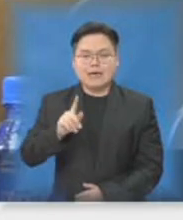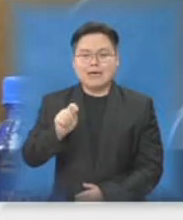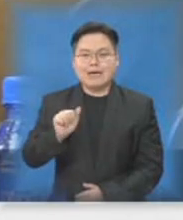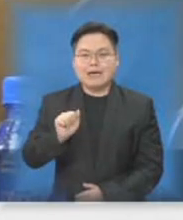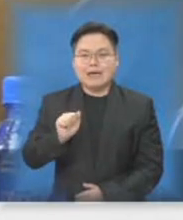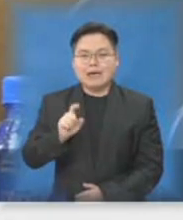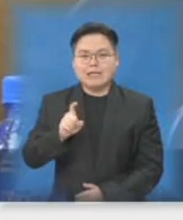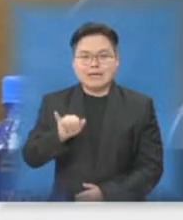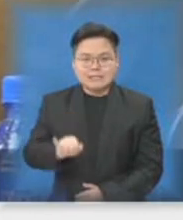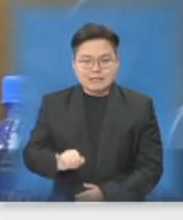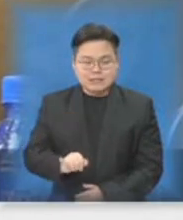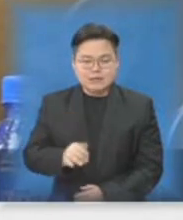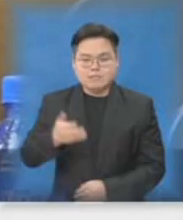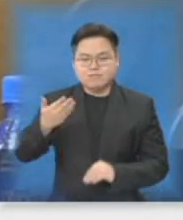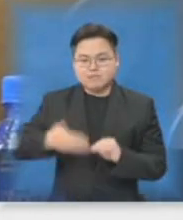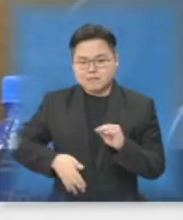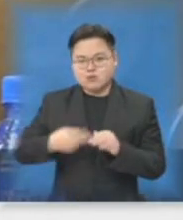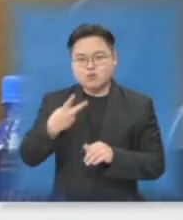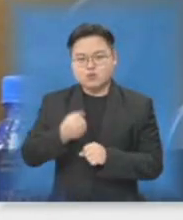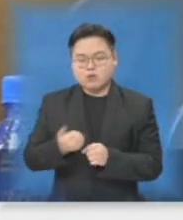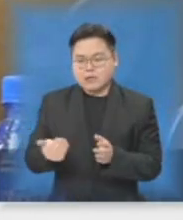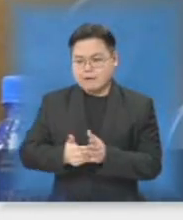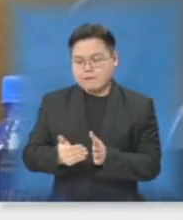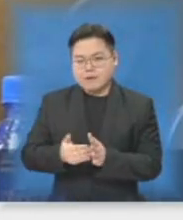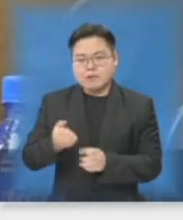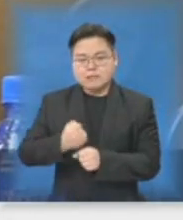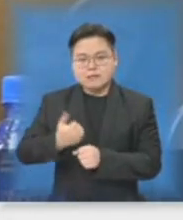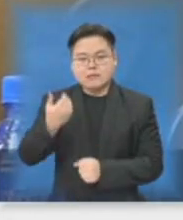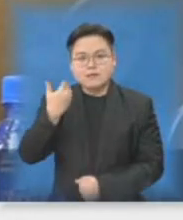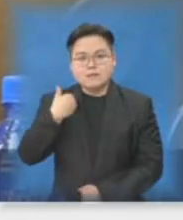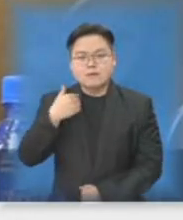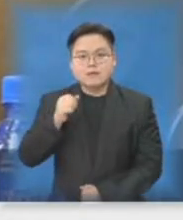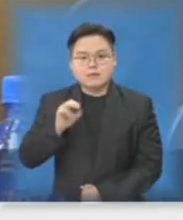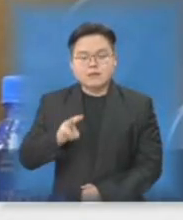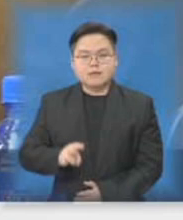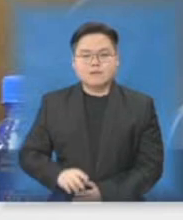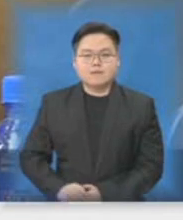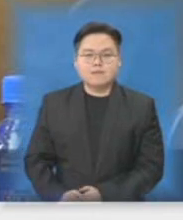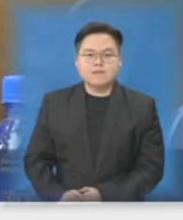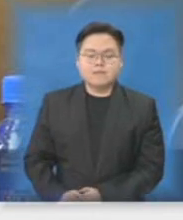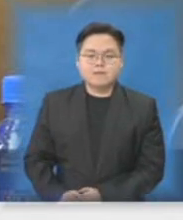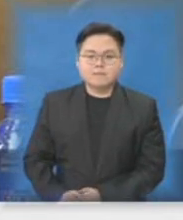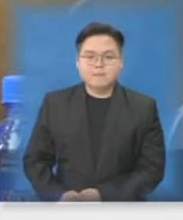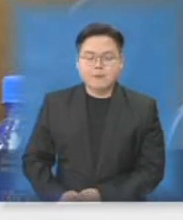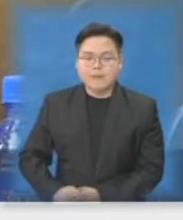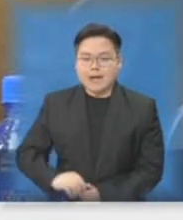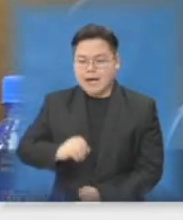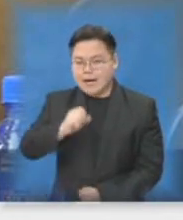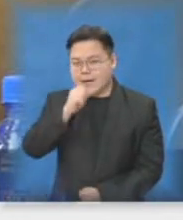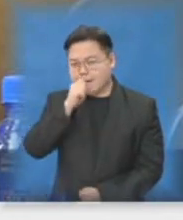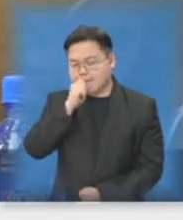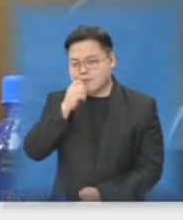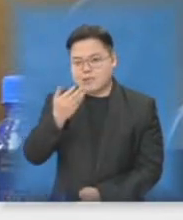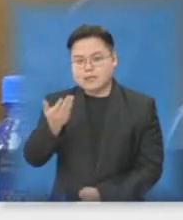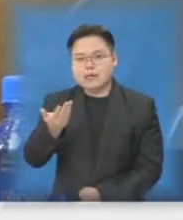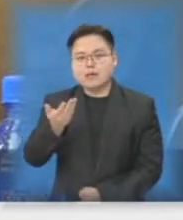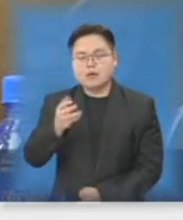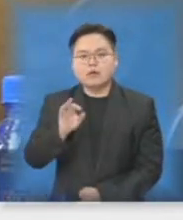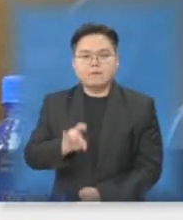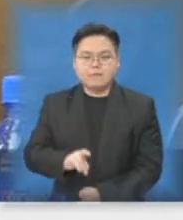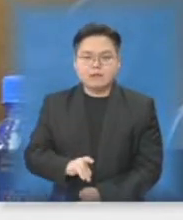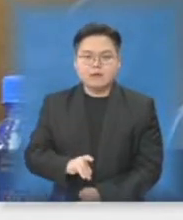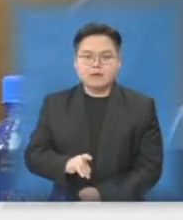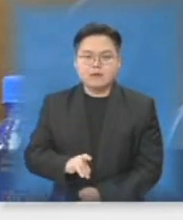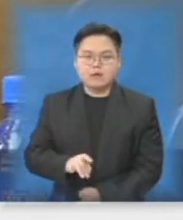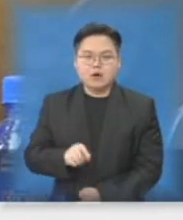хэд хэд удаа давтамжтай зүйлүүдийг хийж ирсэн. Зүгээр харамсалтай нь бид нар нөгөө